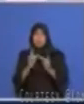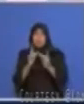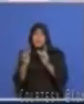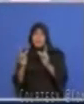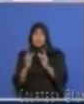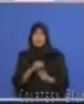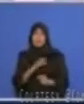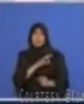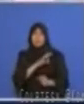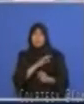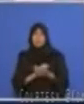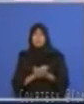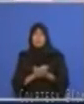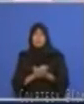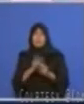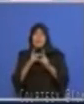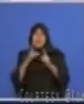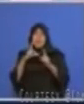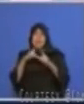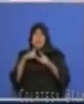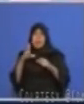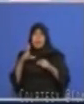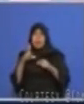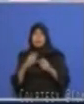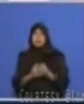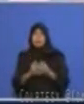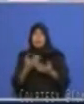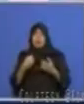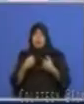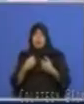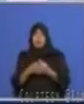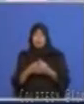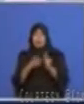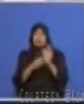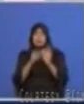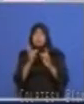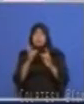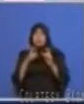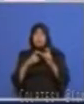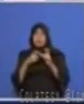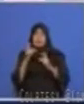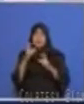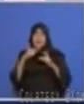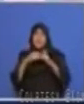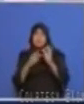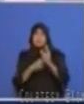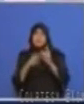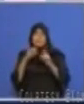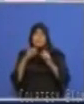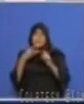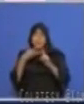hal-hal yang tidak terselesaikan demikian juga ada musrenbang dimungkinkan pembahasan pada musrembang